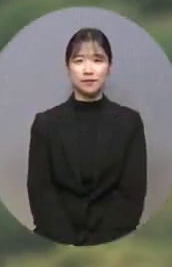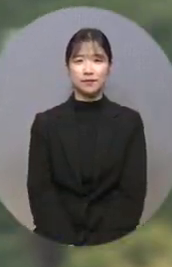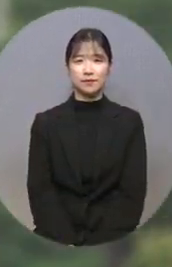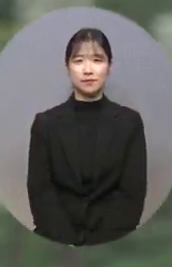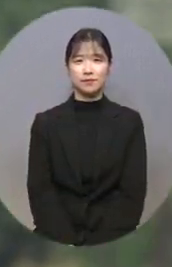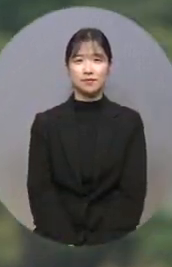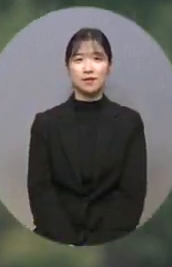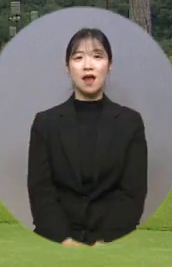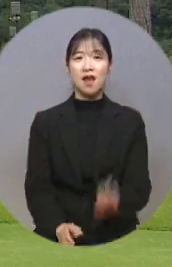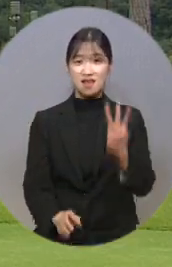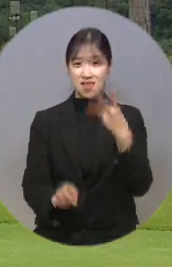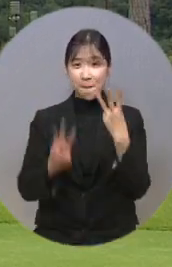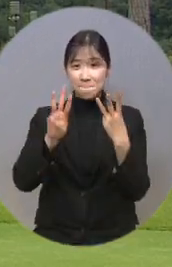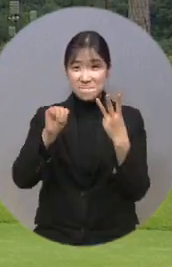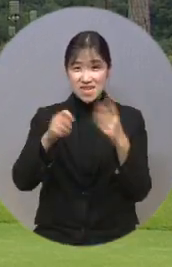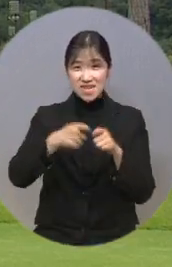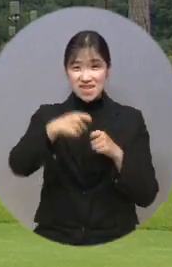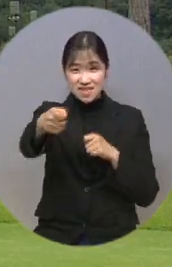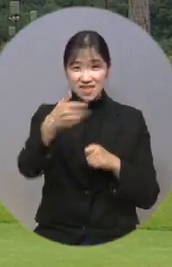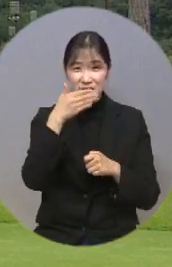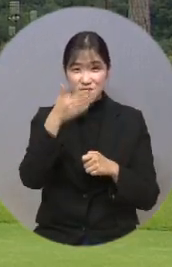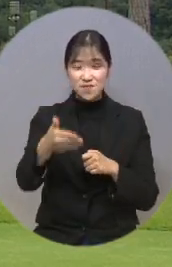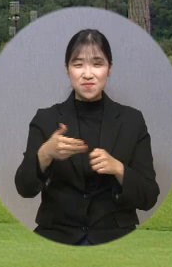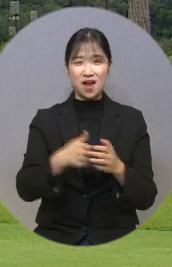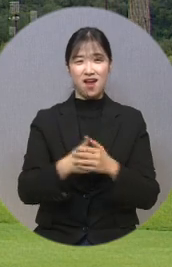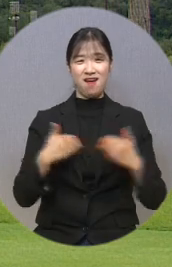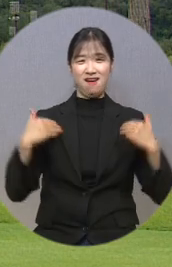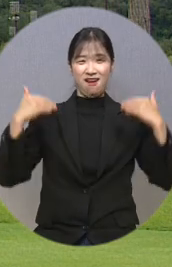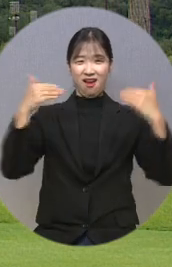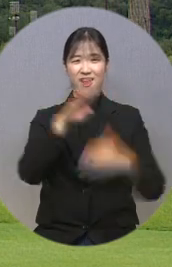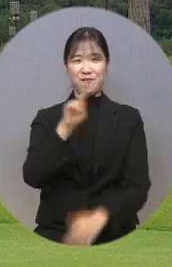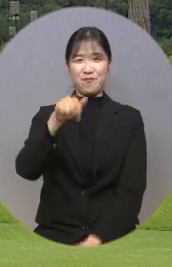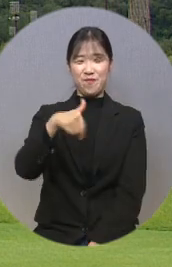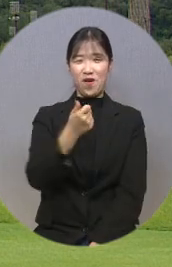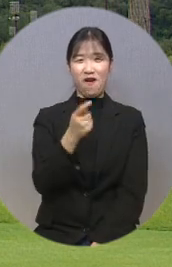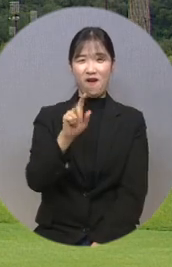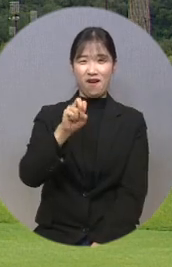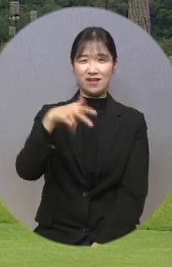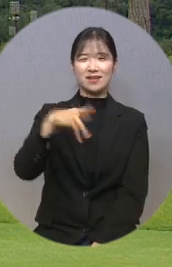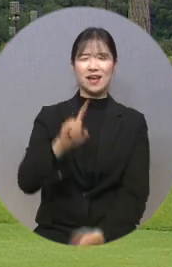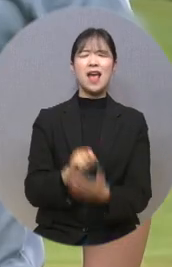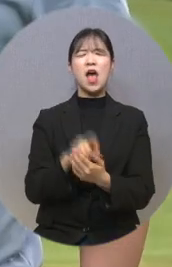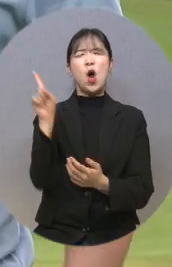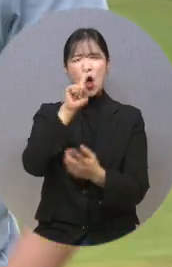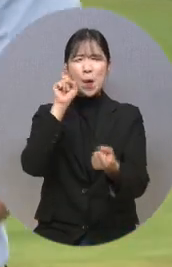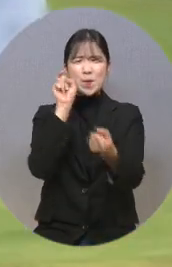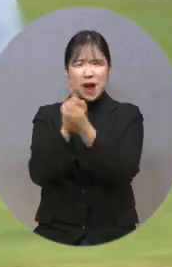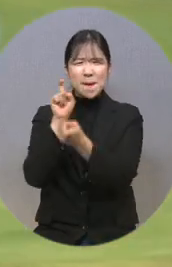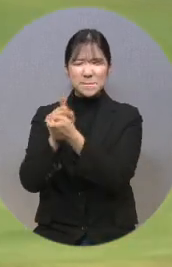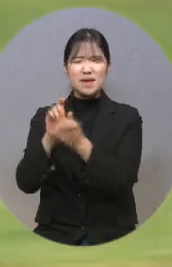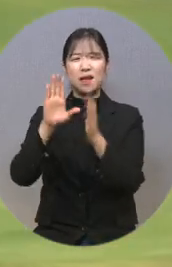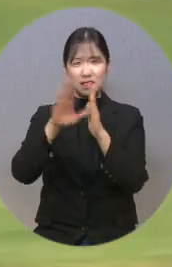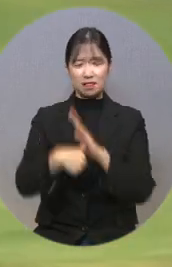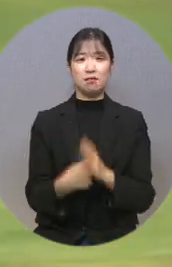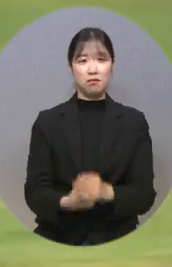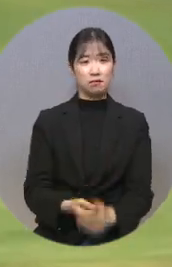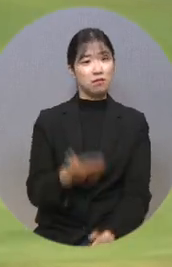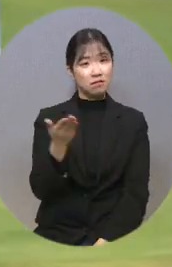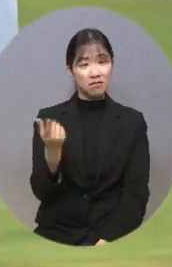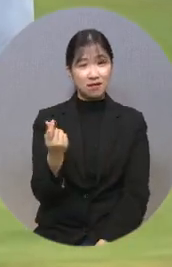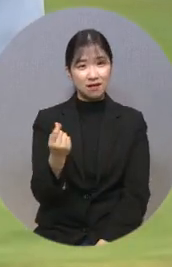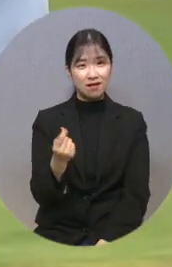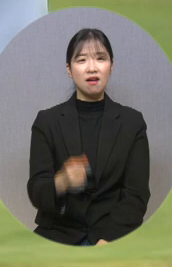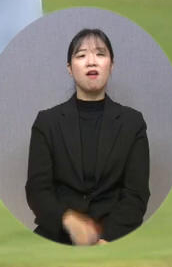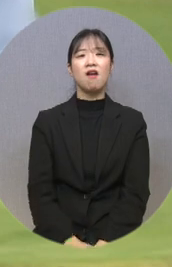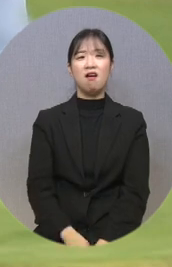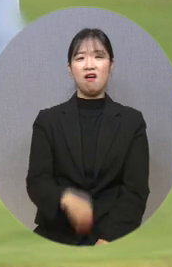드라이버 300m. 아니, 근데 어쩌다 한 번. 진격의 박광재. 어쩌다 한번 잘 맞으면 그 정도 간다. 이승엽님보다 많이 보냈다면서요. 딱 한 번